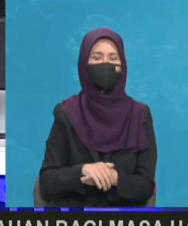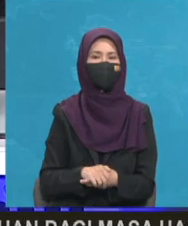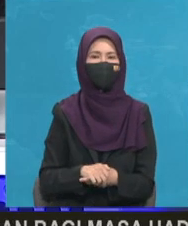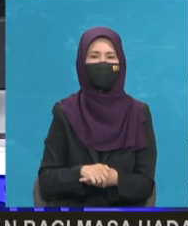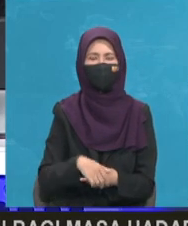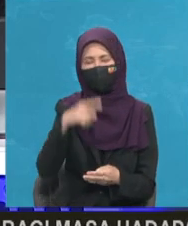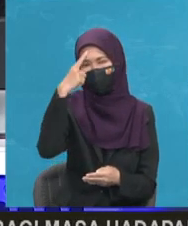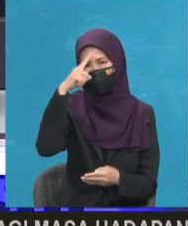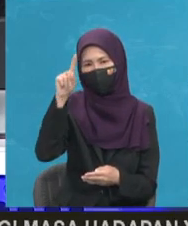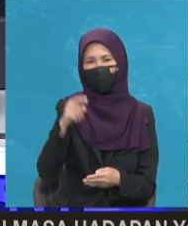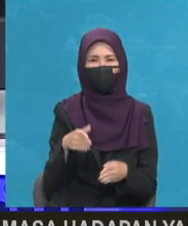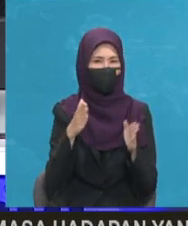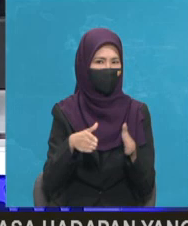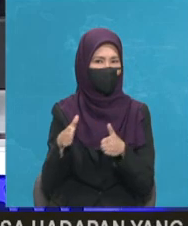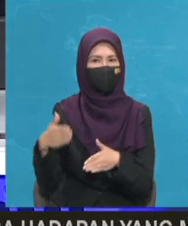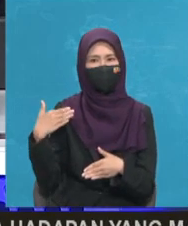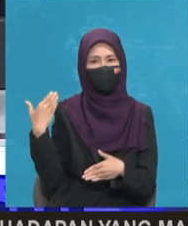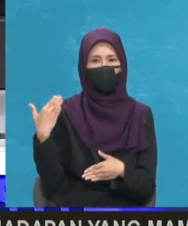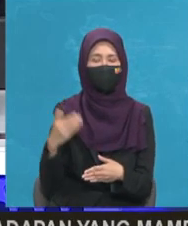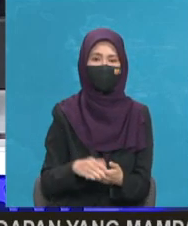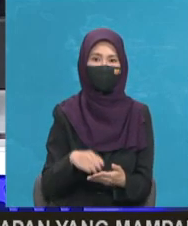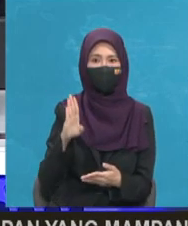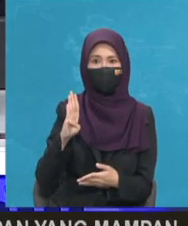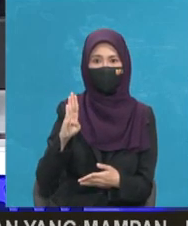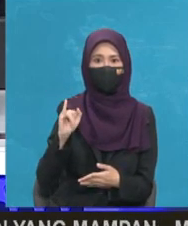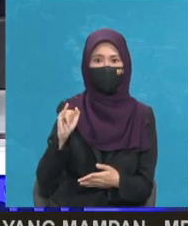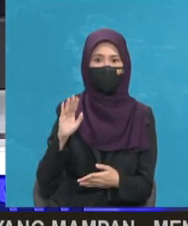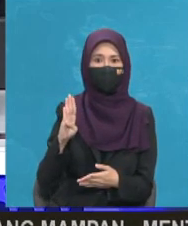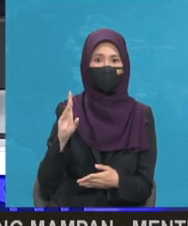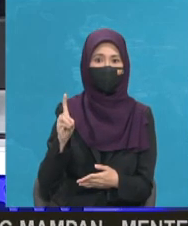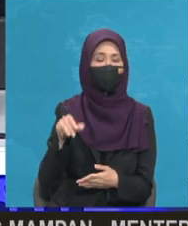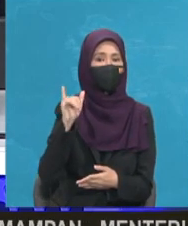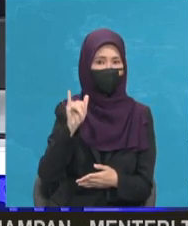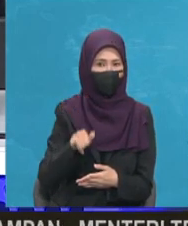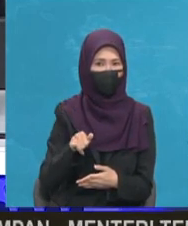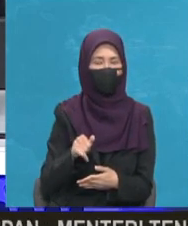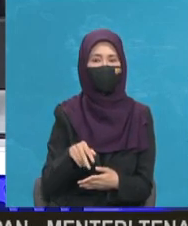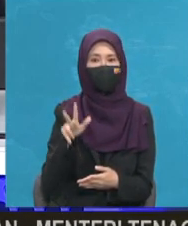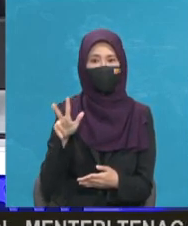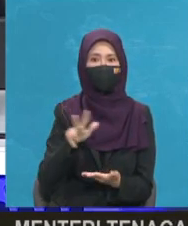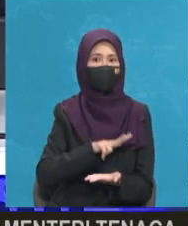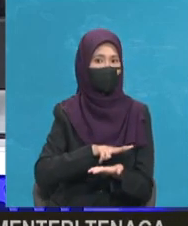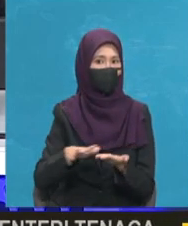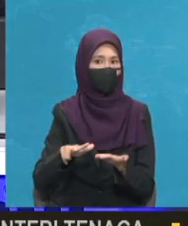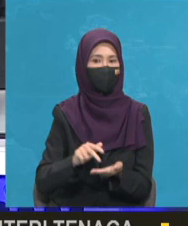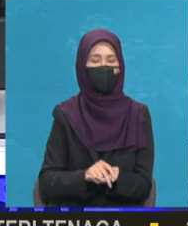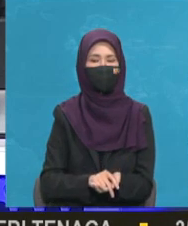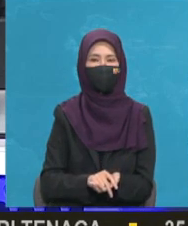kepada golongan Ria by dryadz akan diadakan selama tiga minggu Bermuda Sebastian Bach hingga